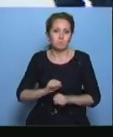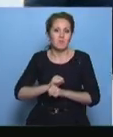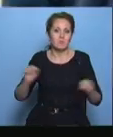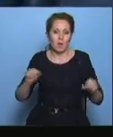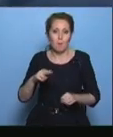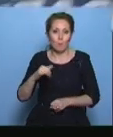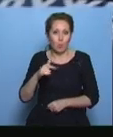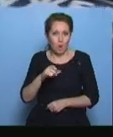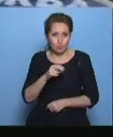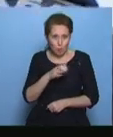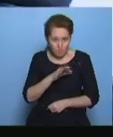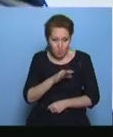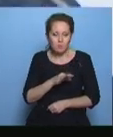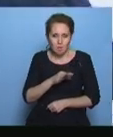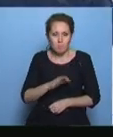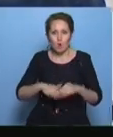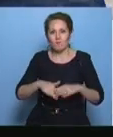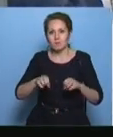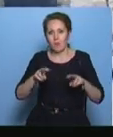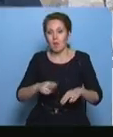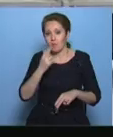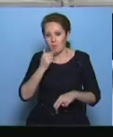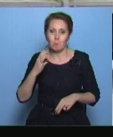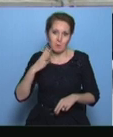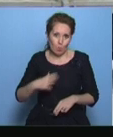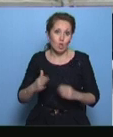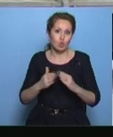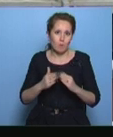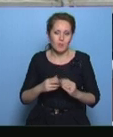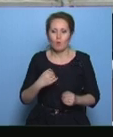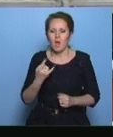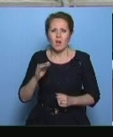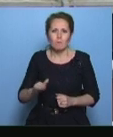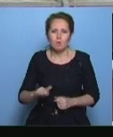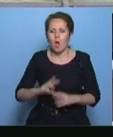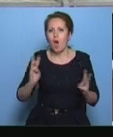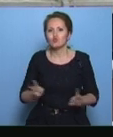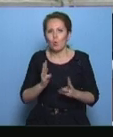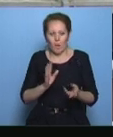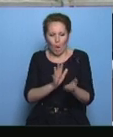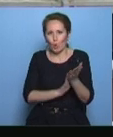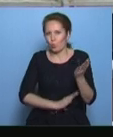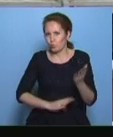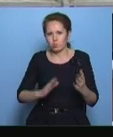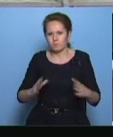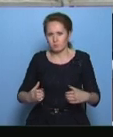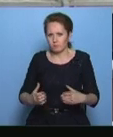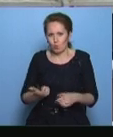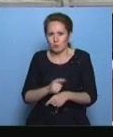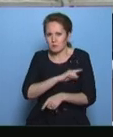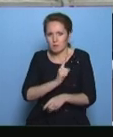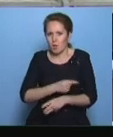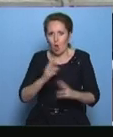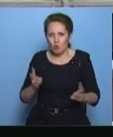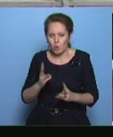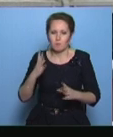применять профессиональные навыки приходится и дома. У меня ребенок сильно ожег маленькую руку. То есть полностью всю кисть. Пришлось и